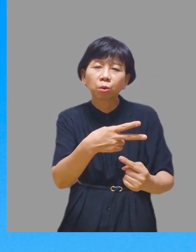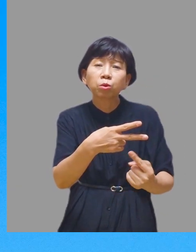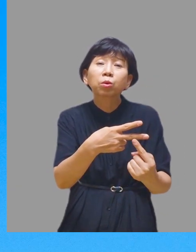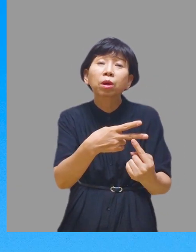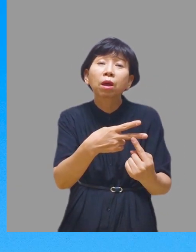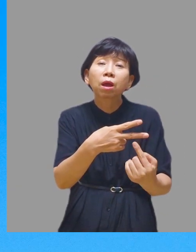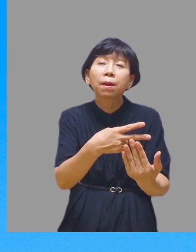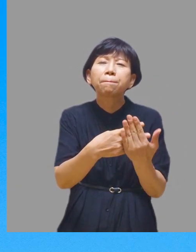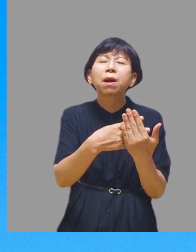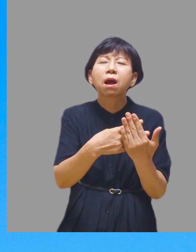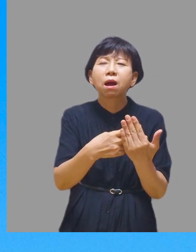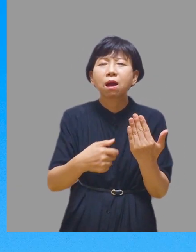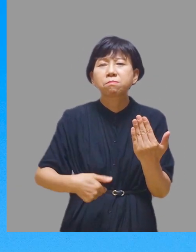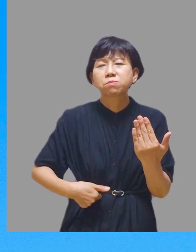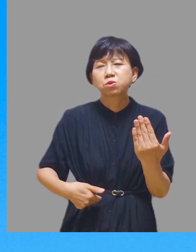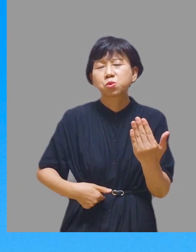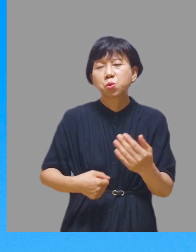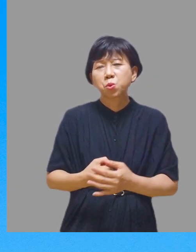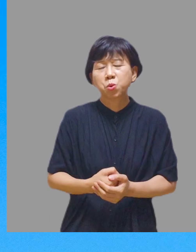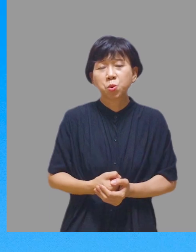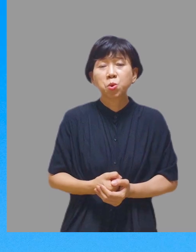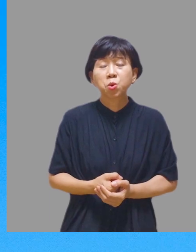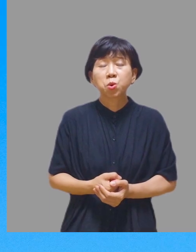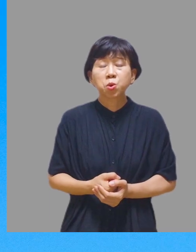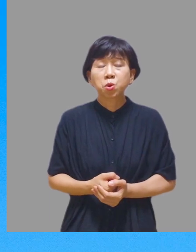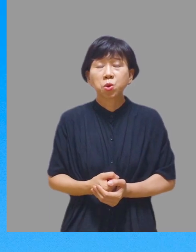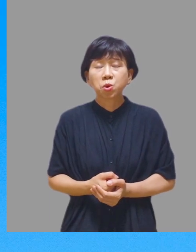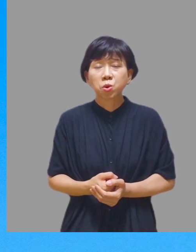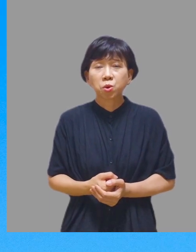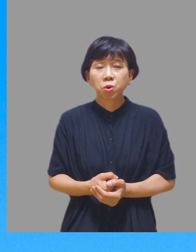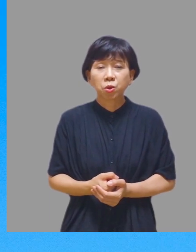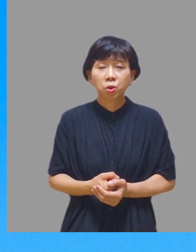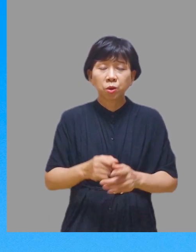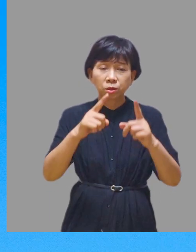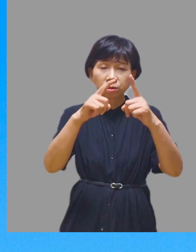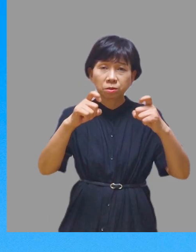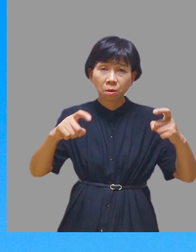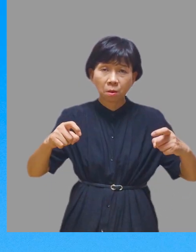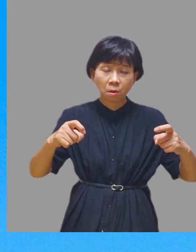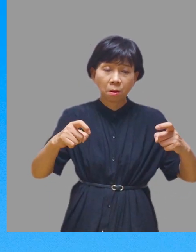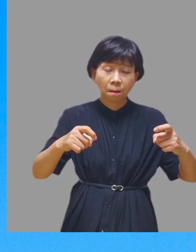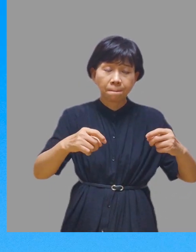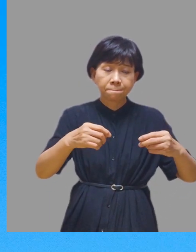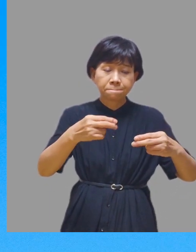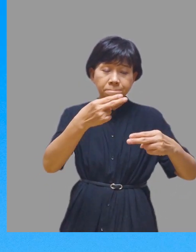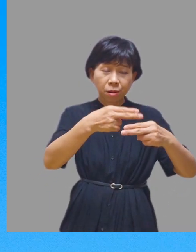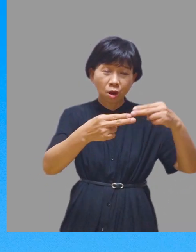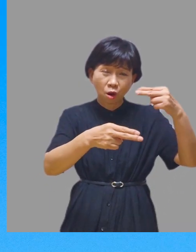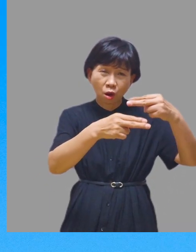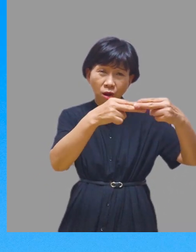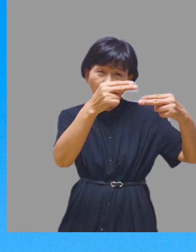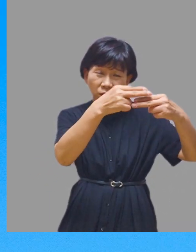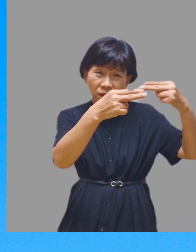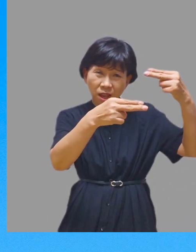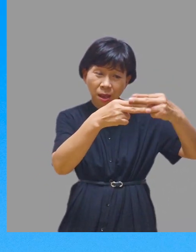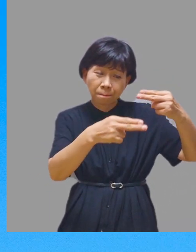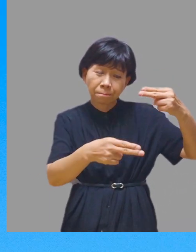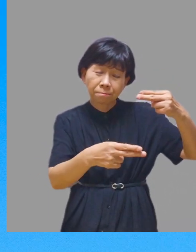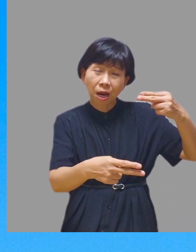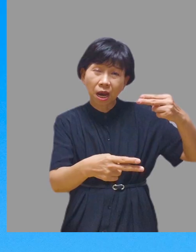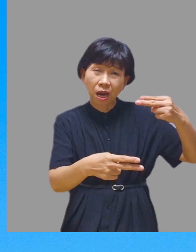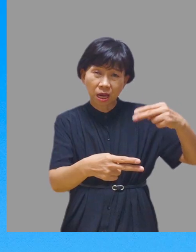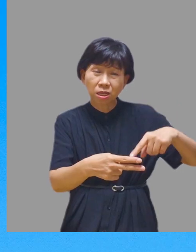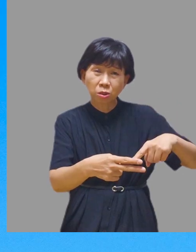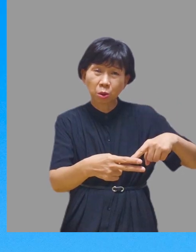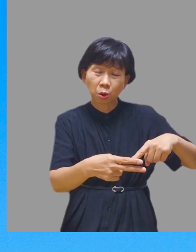그 성벽에 틈이 생긴 거예요. 성벽이 깨져서 적이 쉽게 들어올 수 있는 위험한 자리를